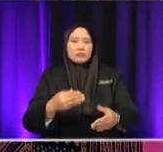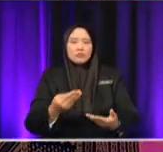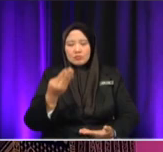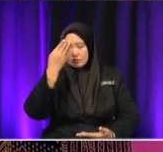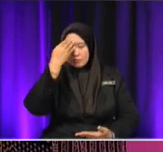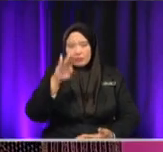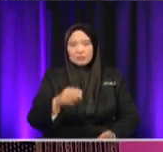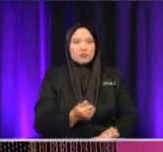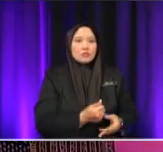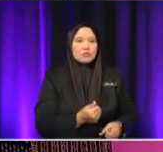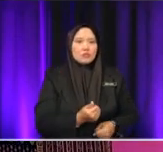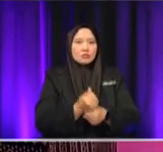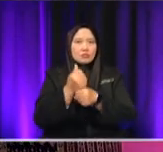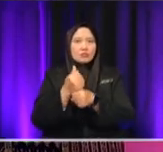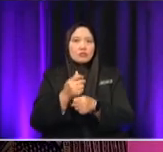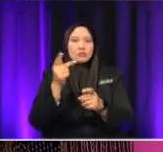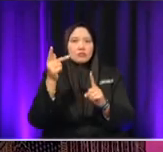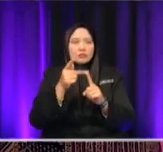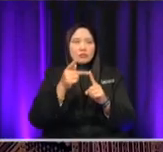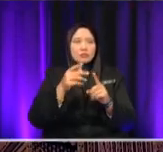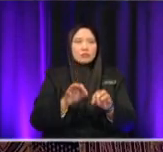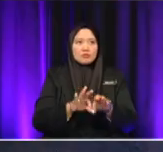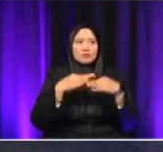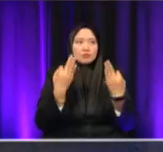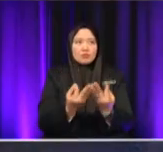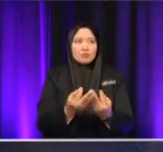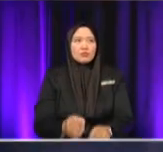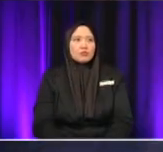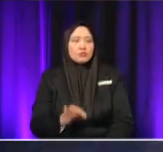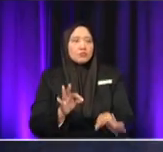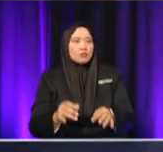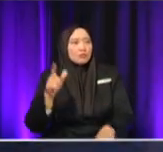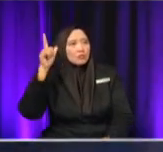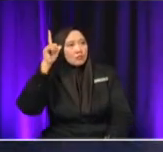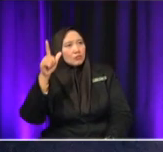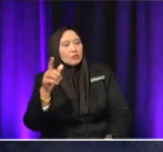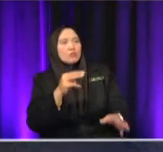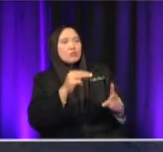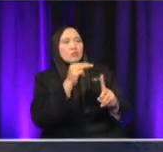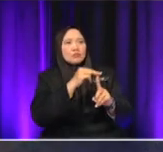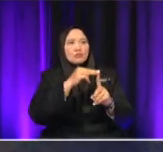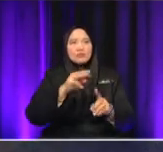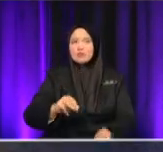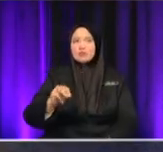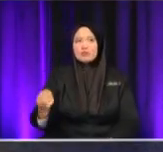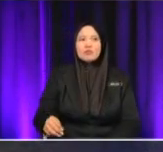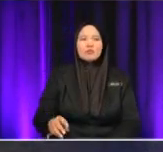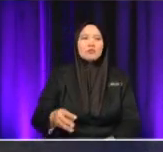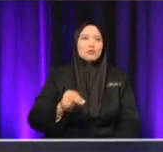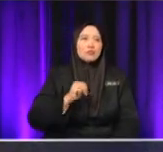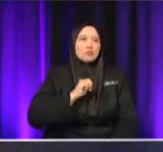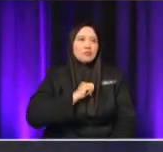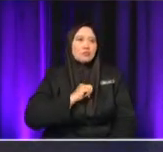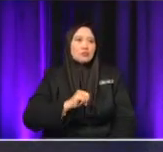berhasillah negara yang sejahtera jadi kalau kita tengok ee markah murid-murid kita ini masing-masing dapat eee